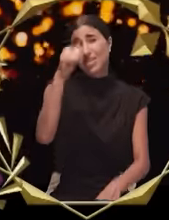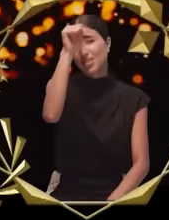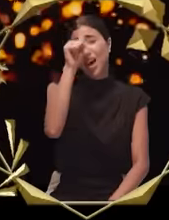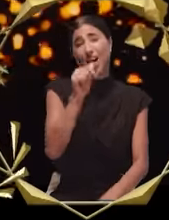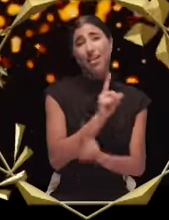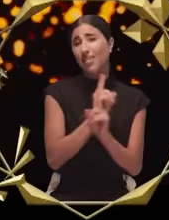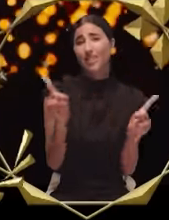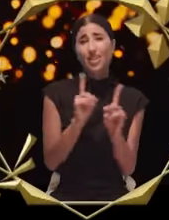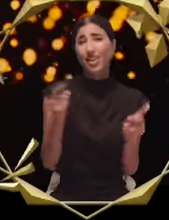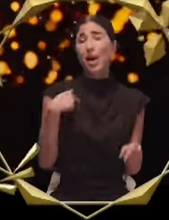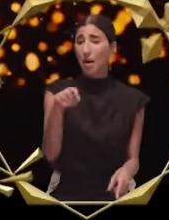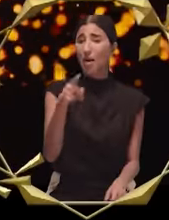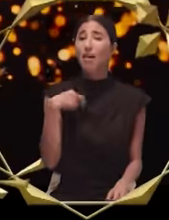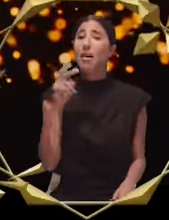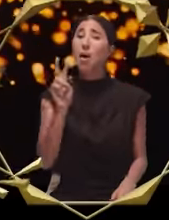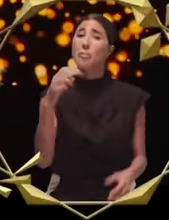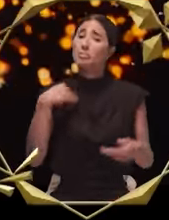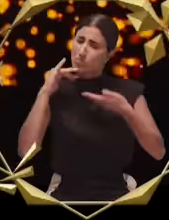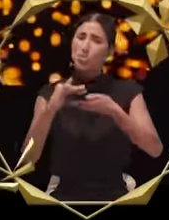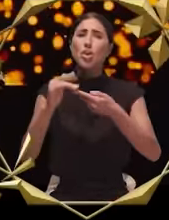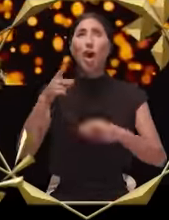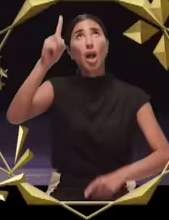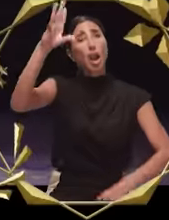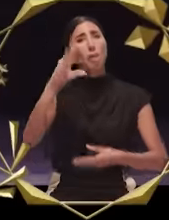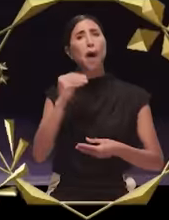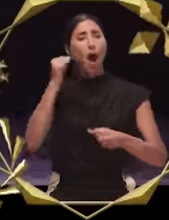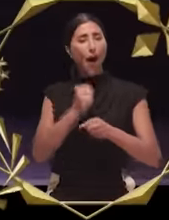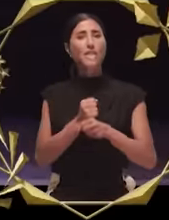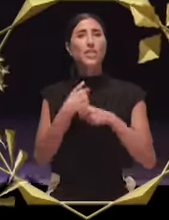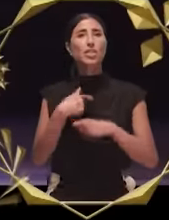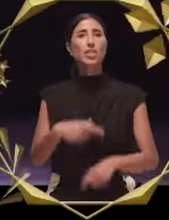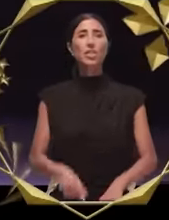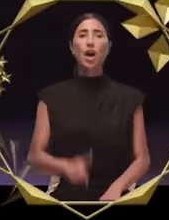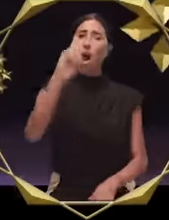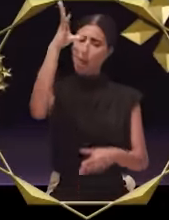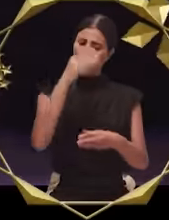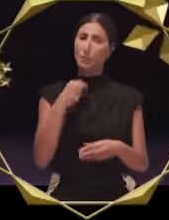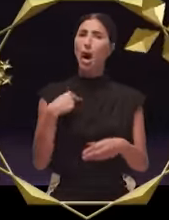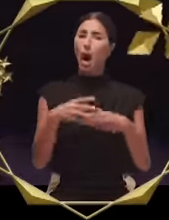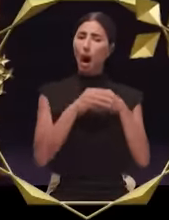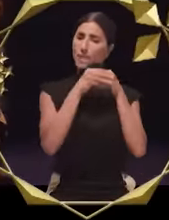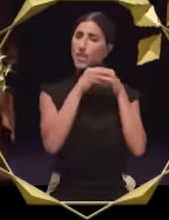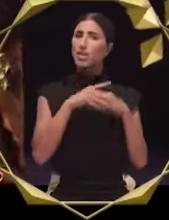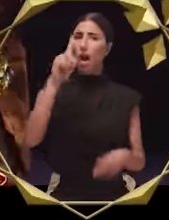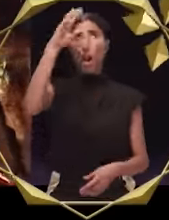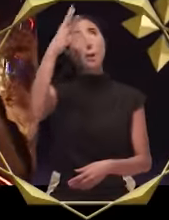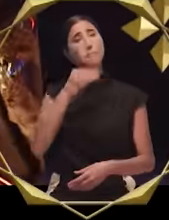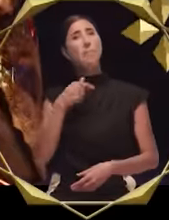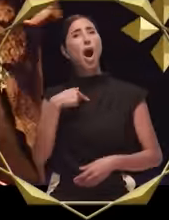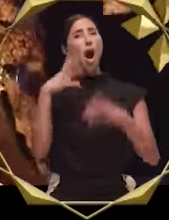على خوفي تقول لله لا تغمض